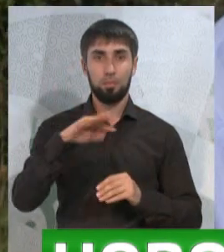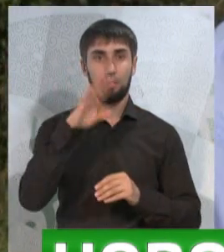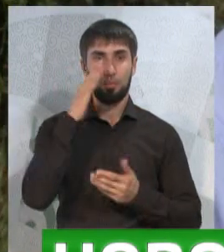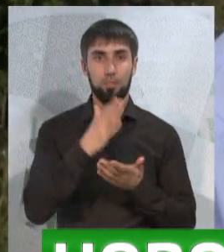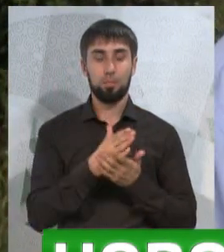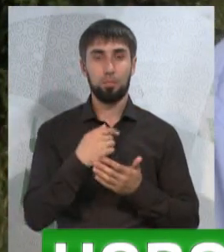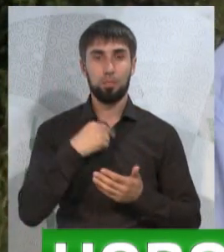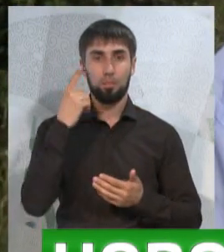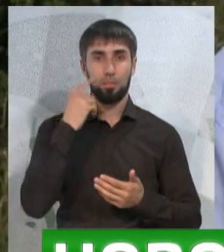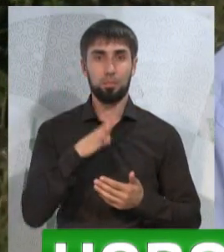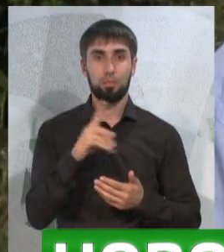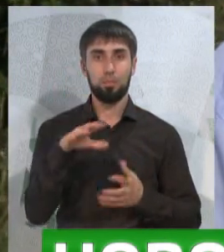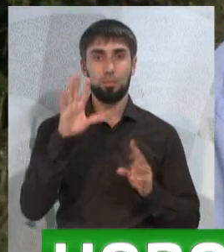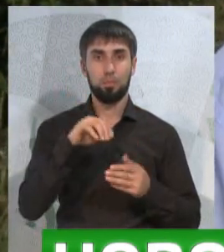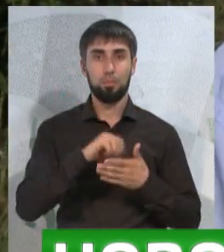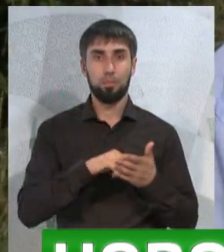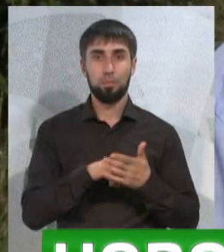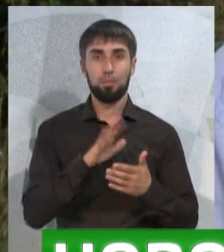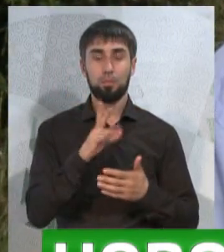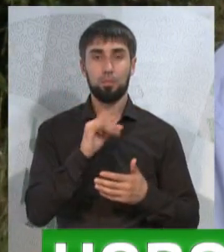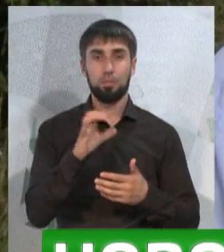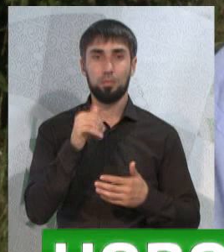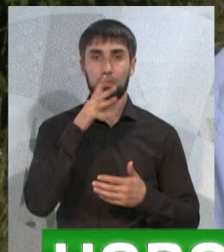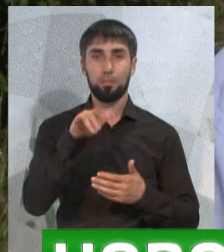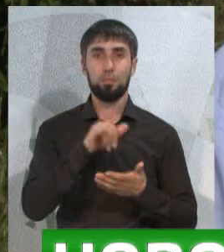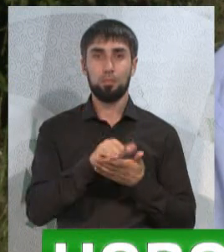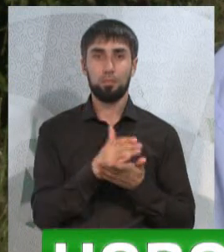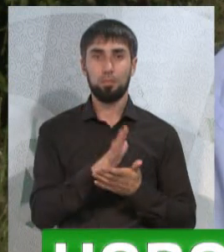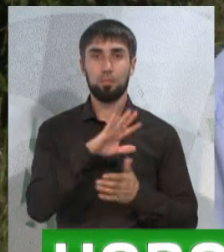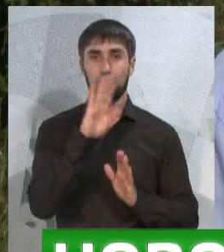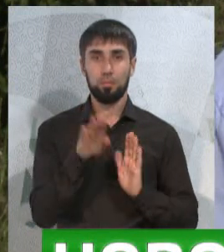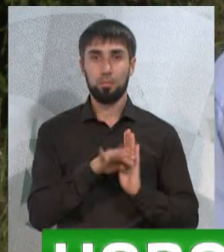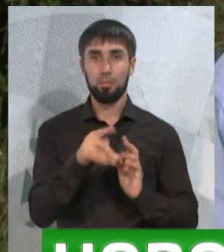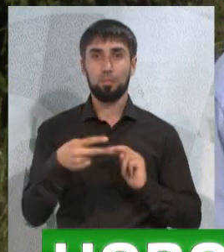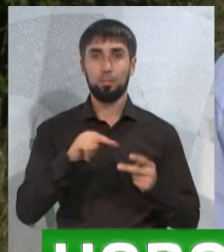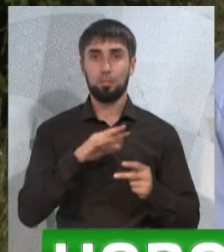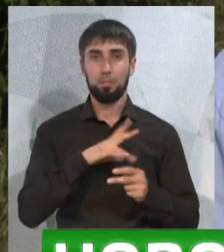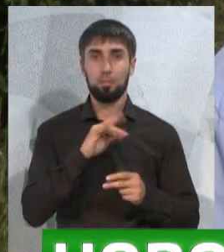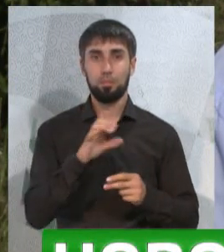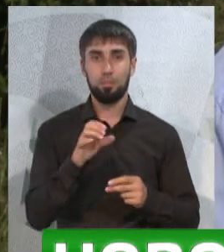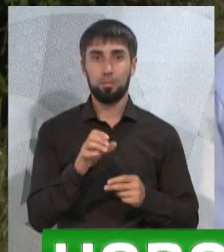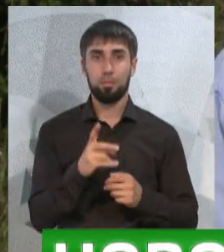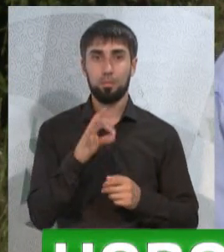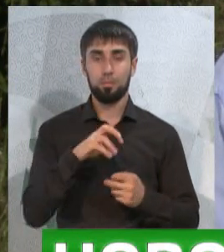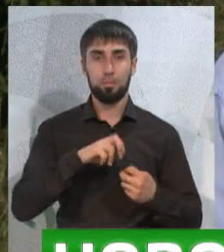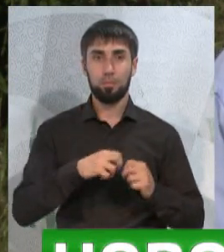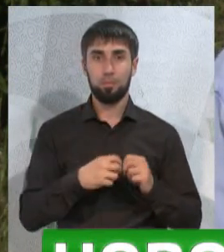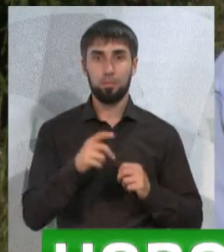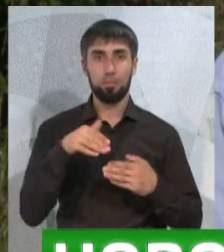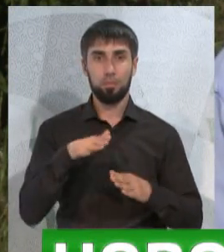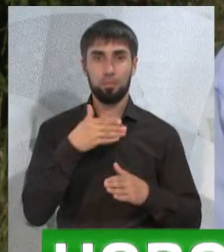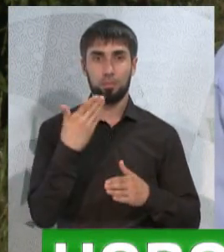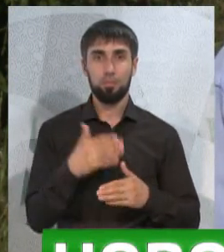Мы думали, что вся причина в насосах, который стоит в подвале, и поменяли эти насосы. Но проблема не